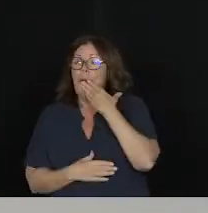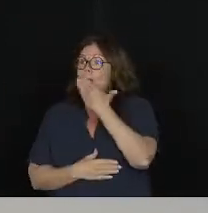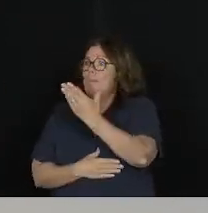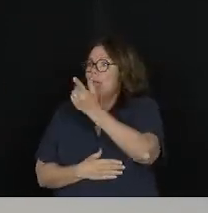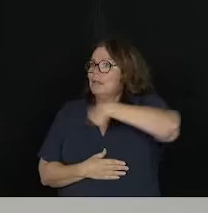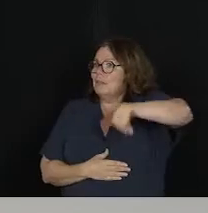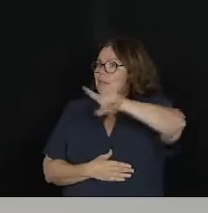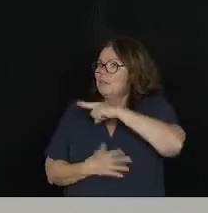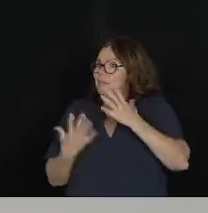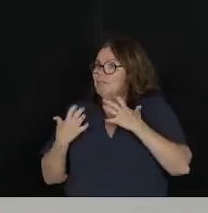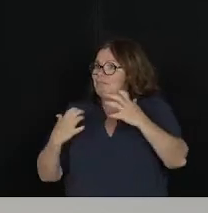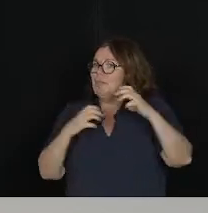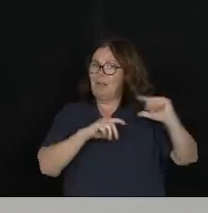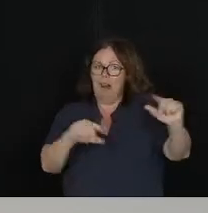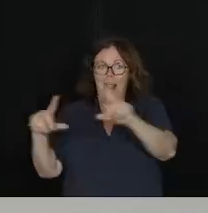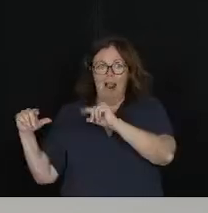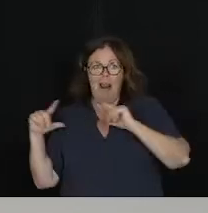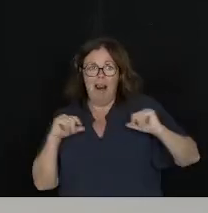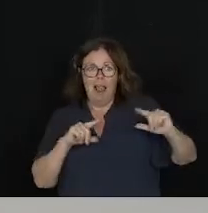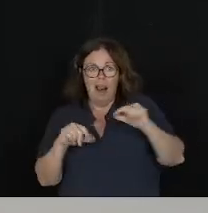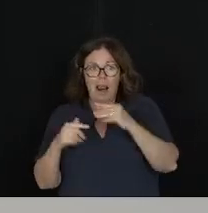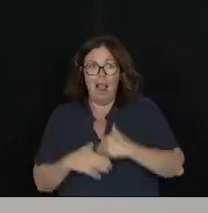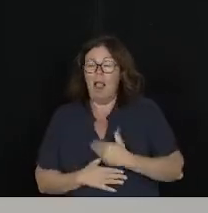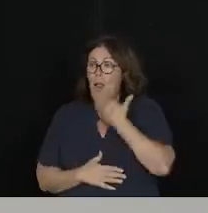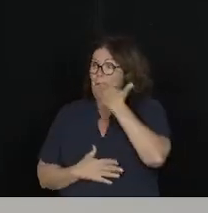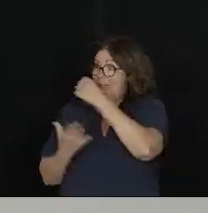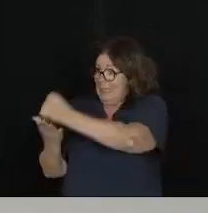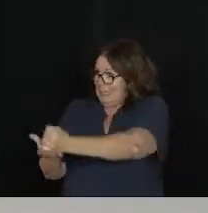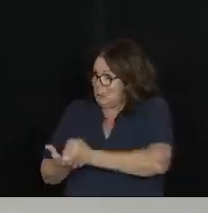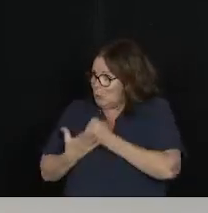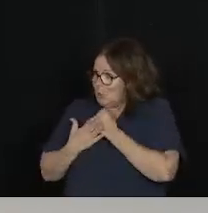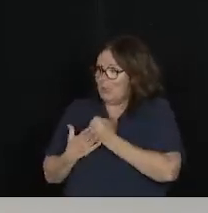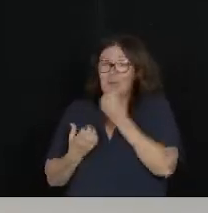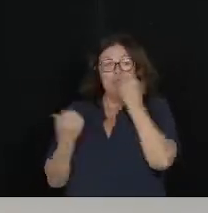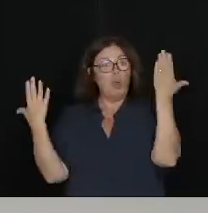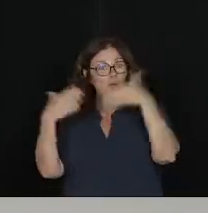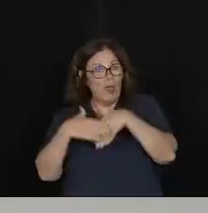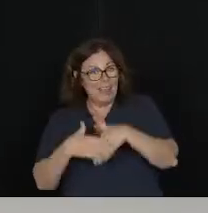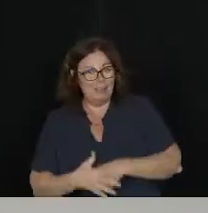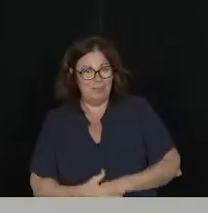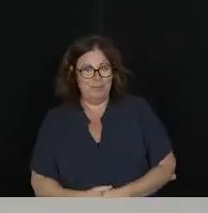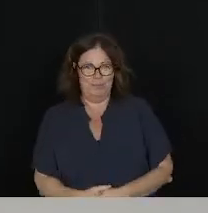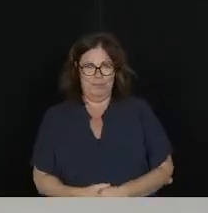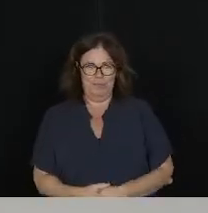pour votre présence et pour votre soutien. Et bonne soirée.